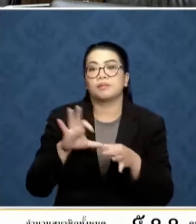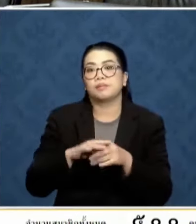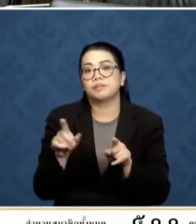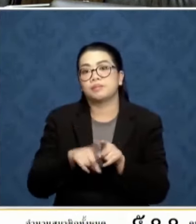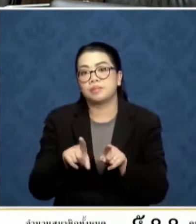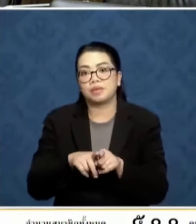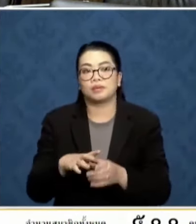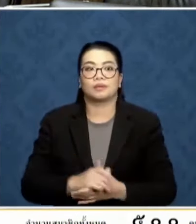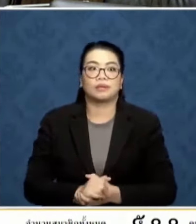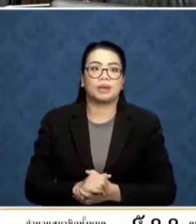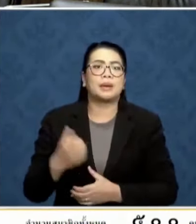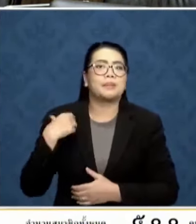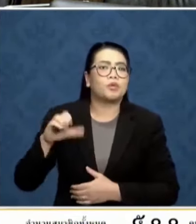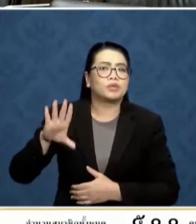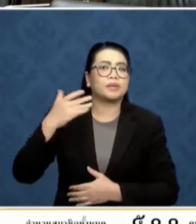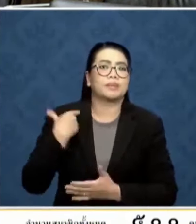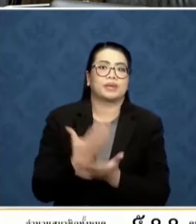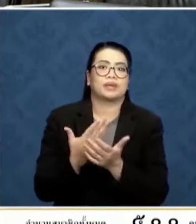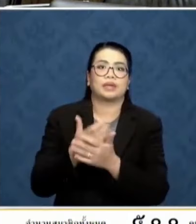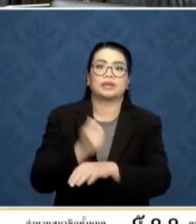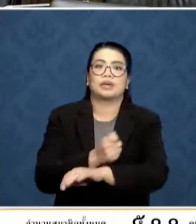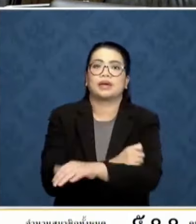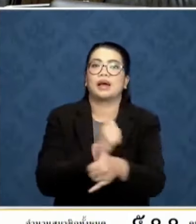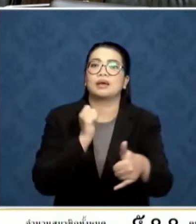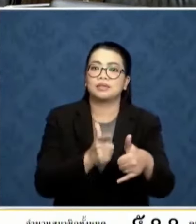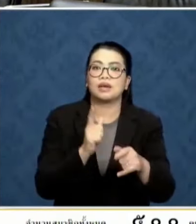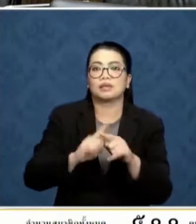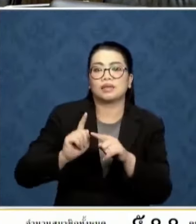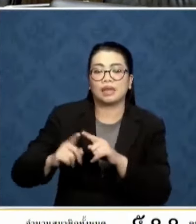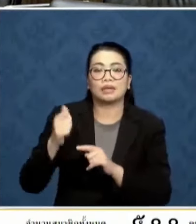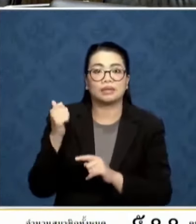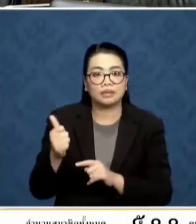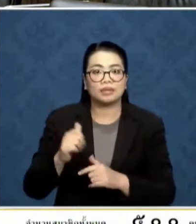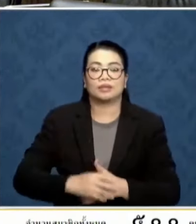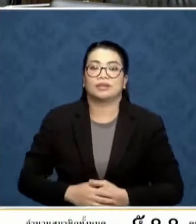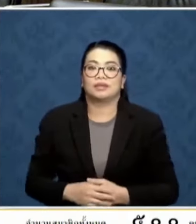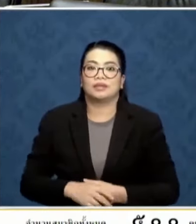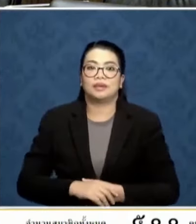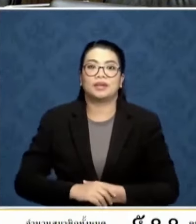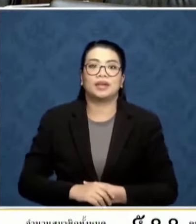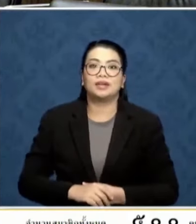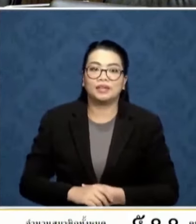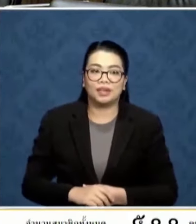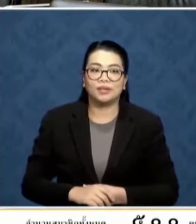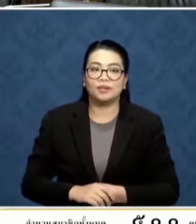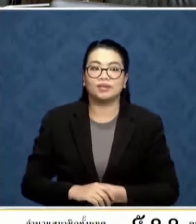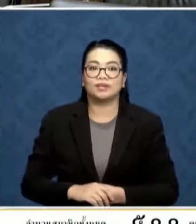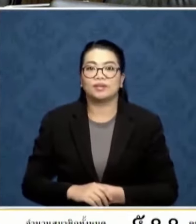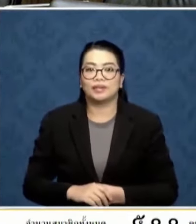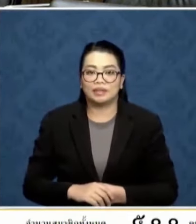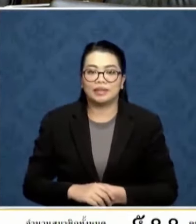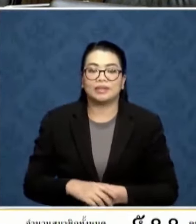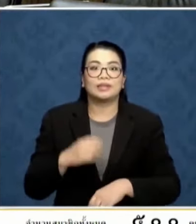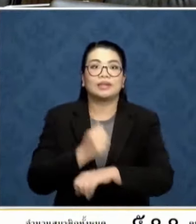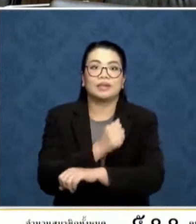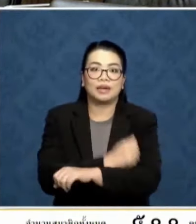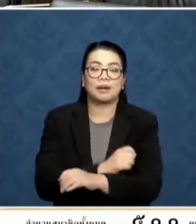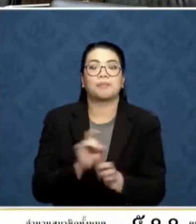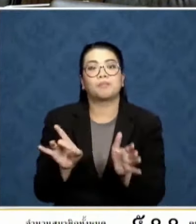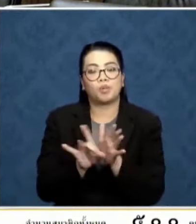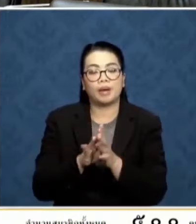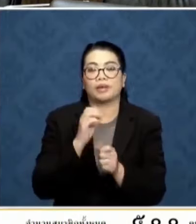ครับบริษัทนั้นมักจะมีค่าจ้างและสวัสดิการที่ดีกว่าบริษัทที่ไม่มีสหภาพครับรวมไปถึงประสิทธิภาพการทำงานและความปลอดภัยใน